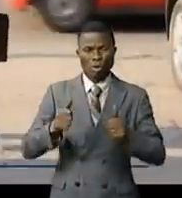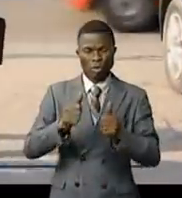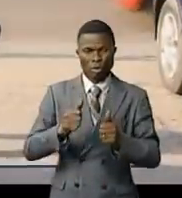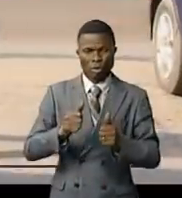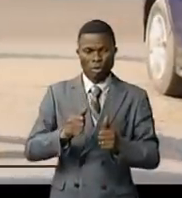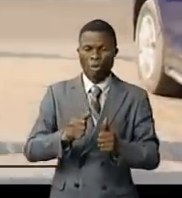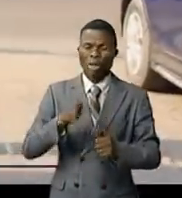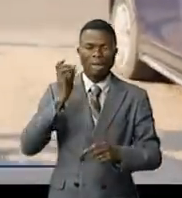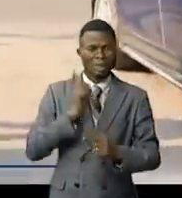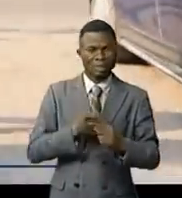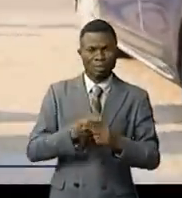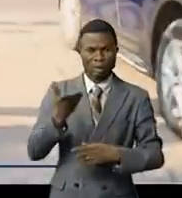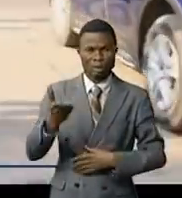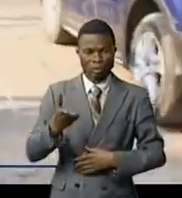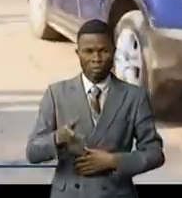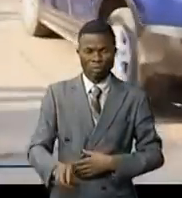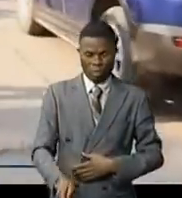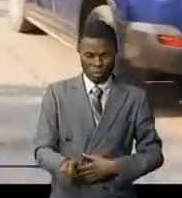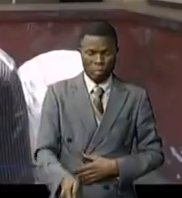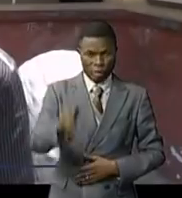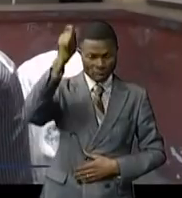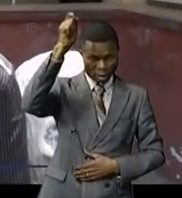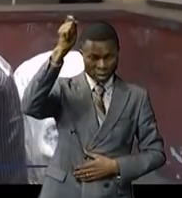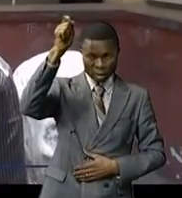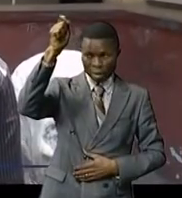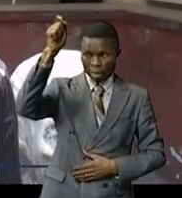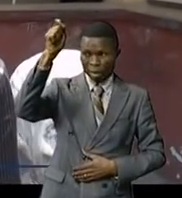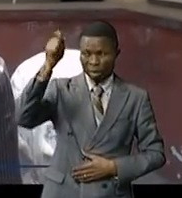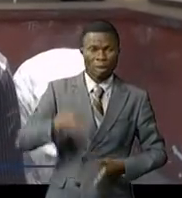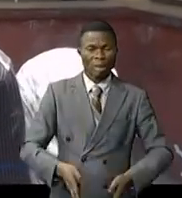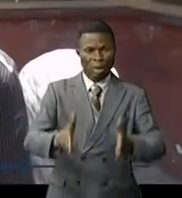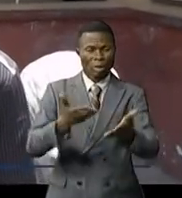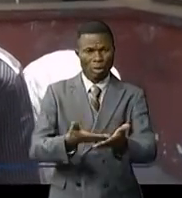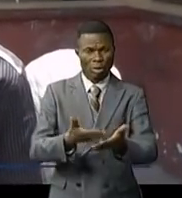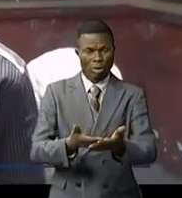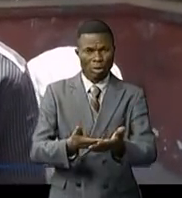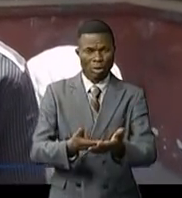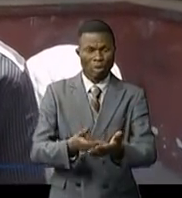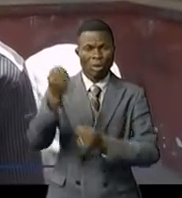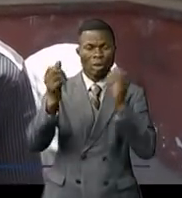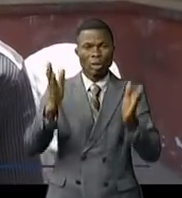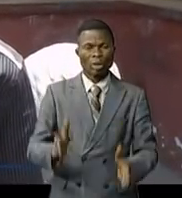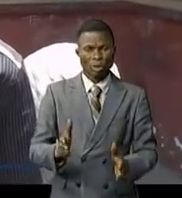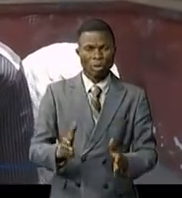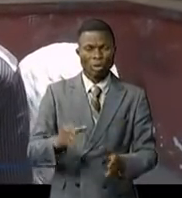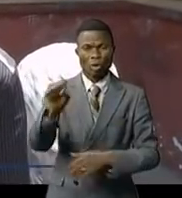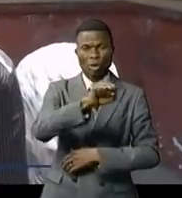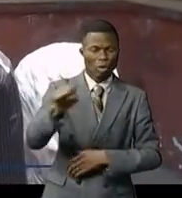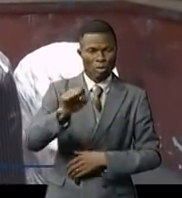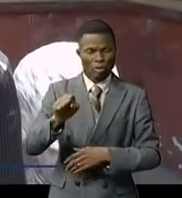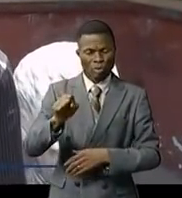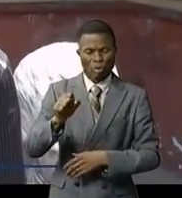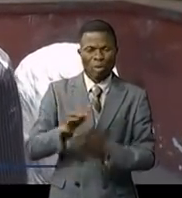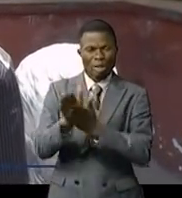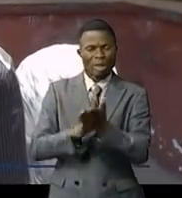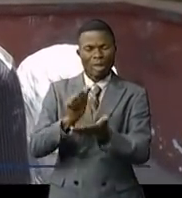être précaires. Quand on soulève la canne blanche dans nos principaux artères, Le conducteur de véhicule se désintéresse de cela, il